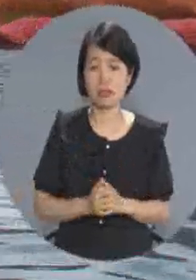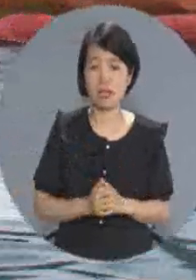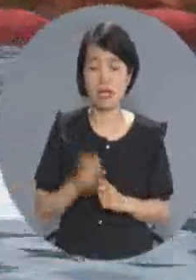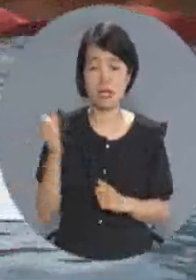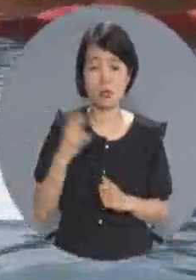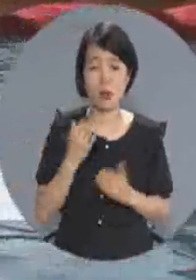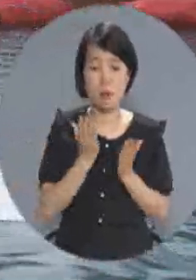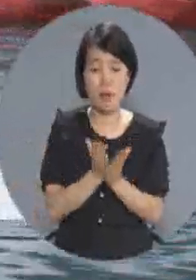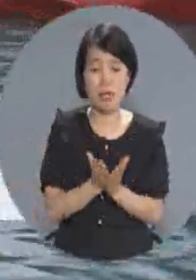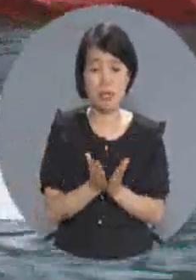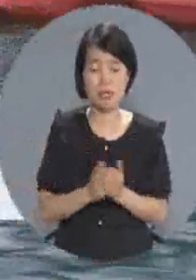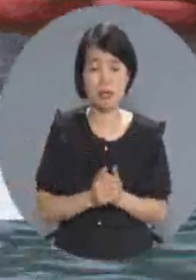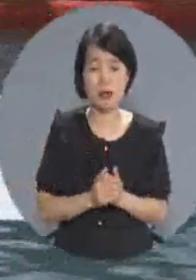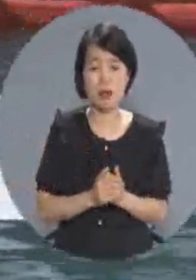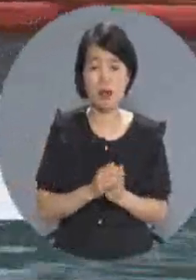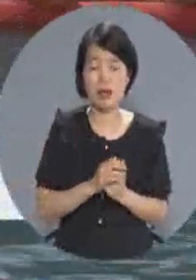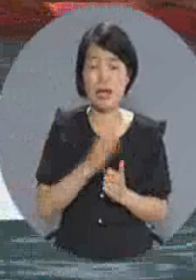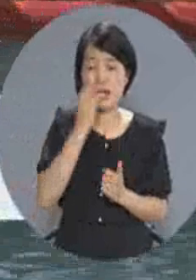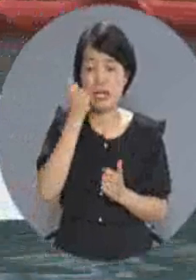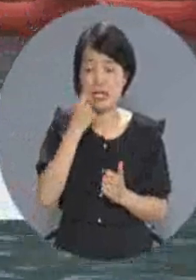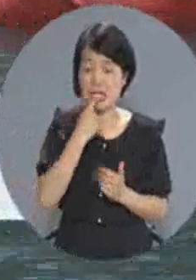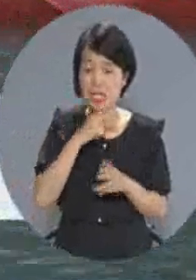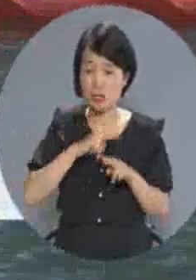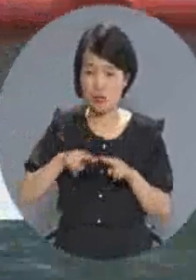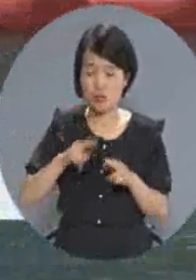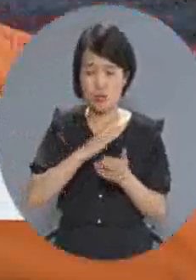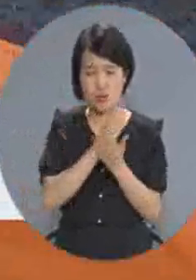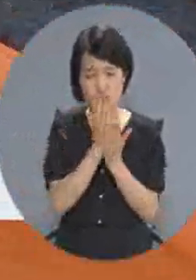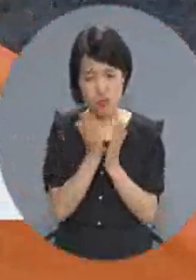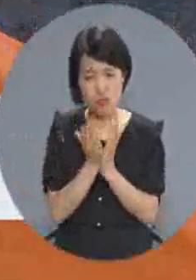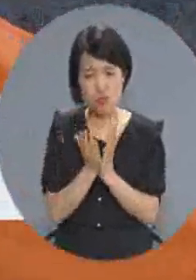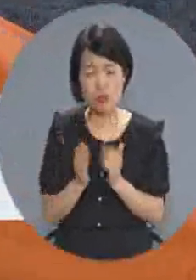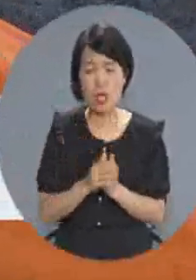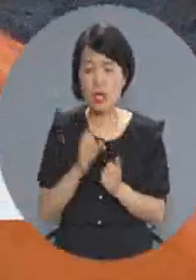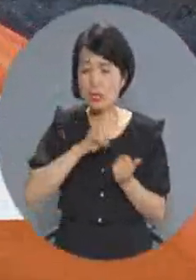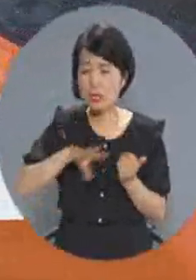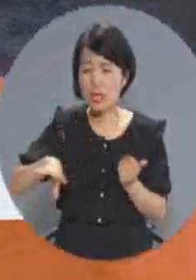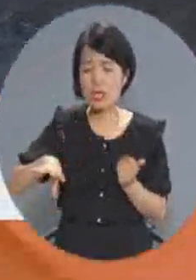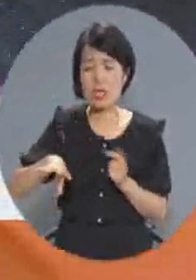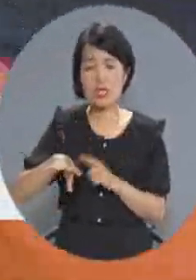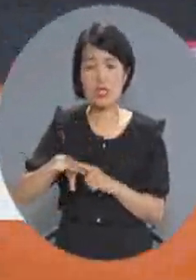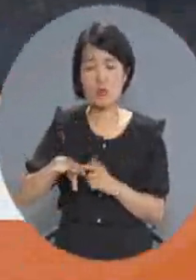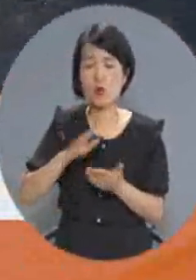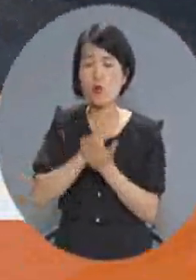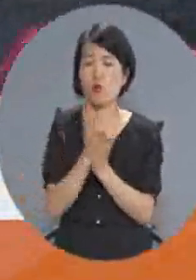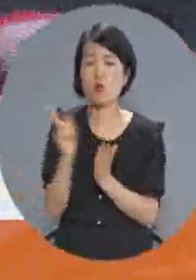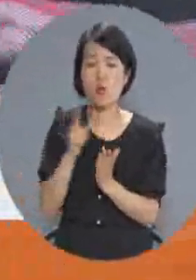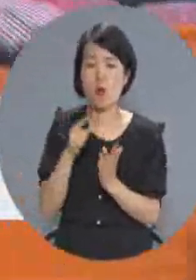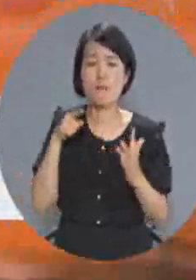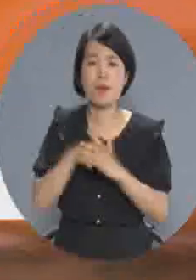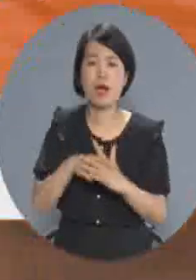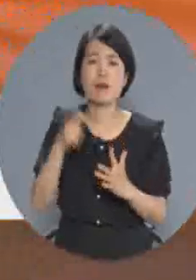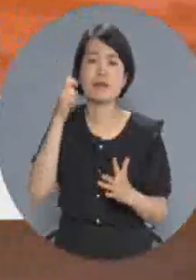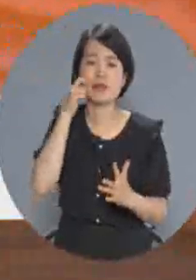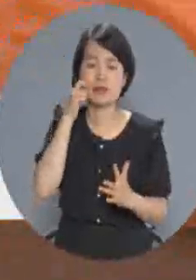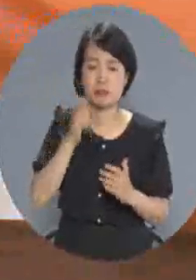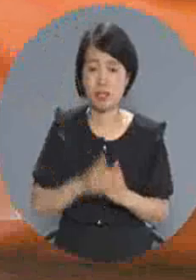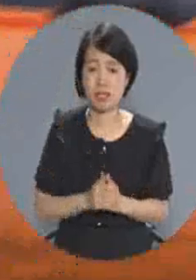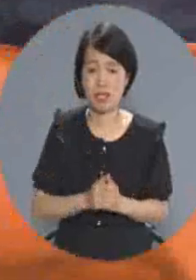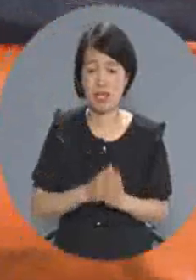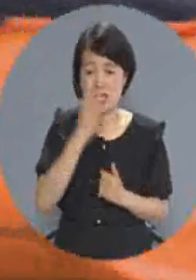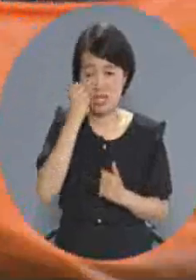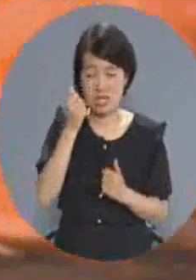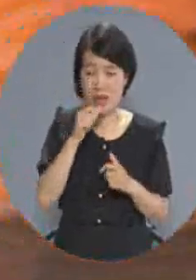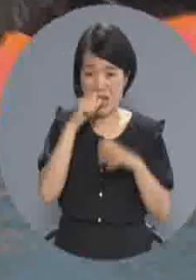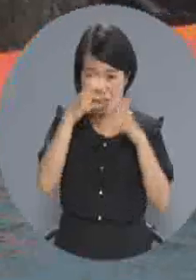선체에 있던 벙커 AU, 경유와 선적폐유 가운데 유출된 기름의 유동조차 파악하지 못했습니다. 기름 탱크